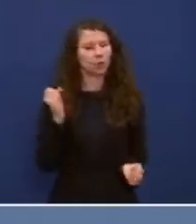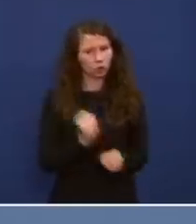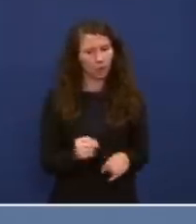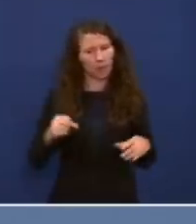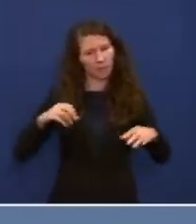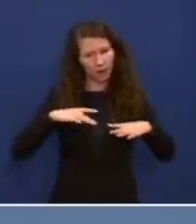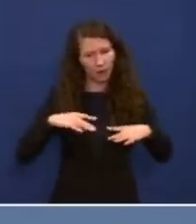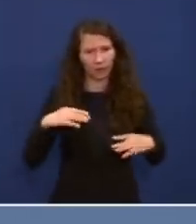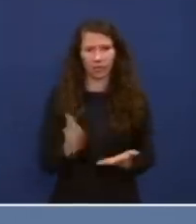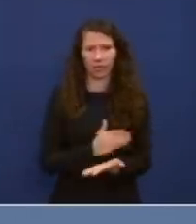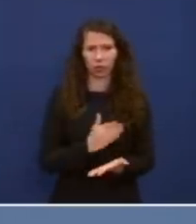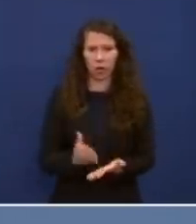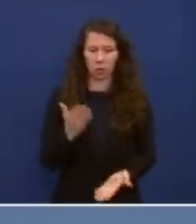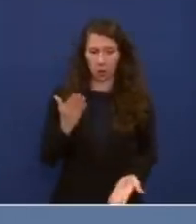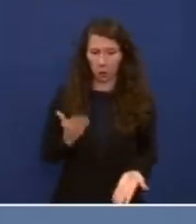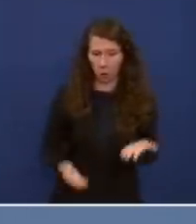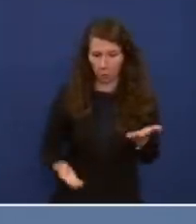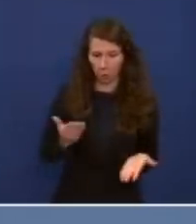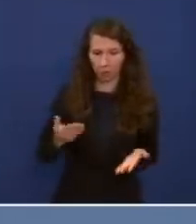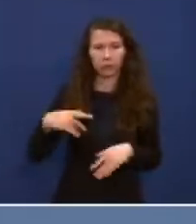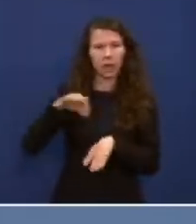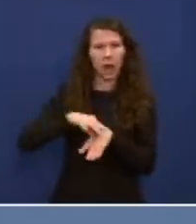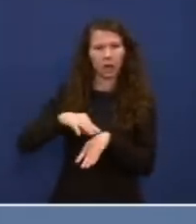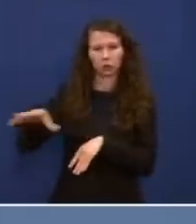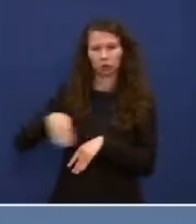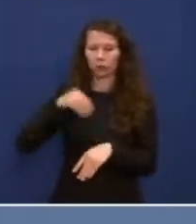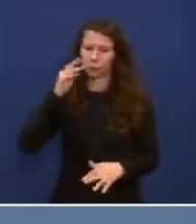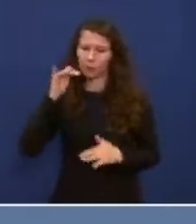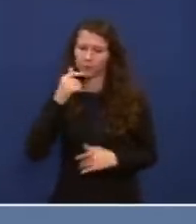Entscheidung mit dem Arzt, wann und wie.